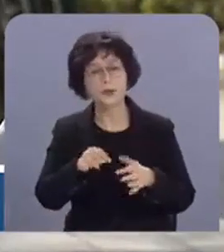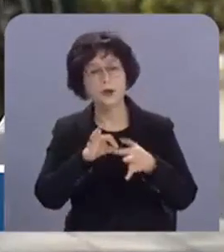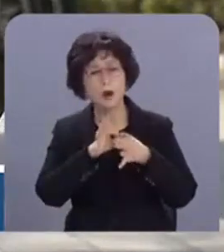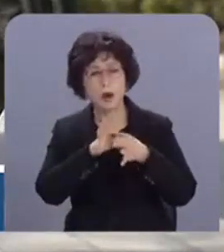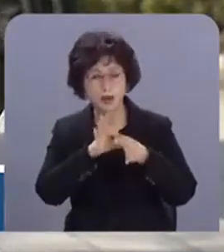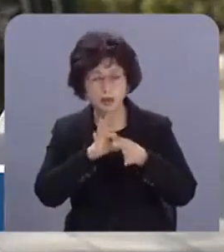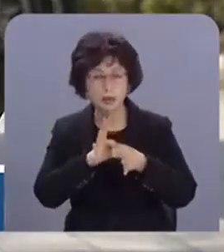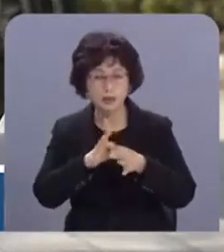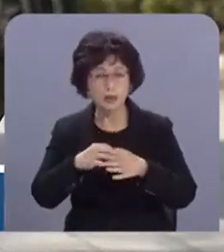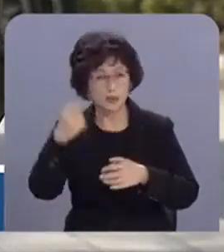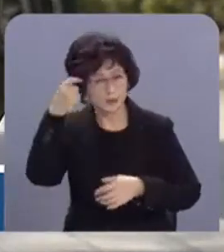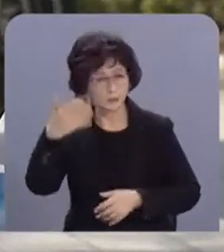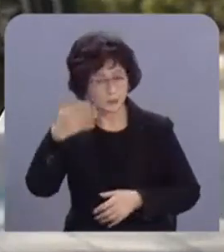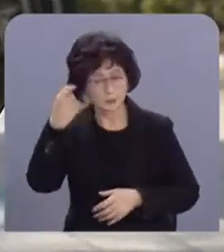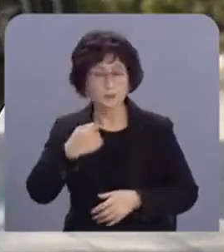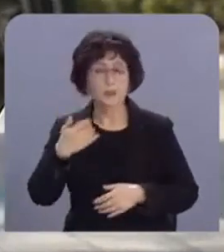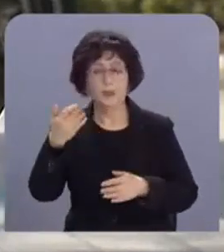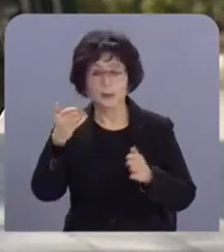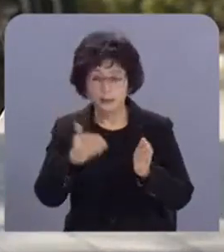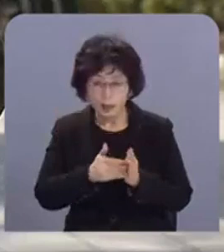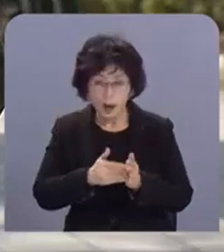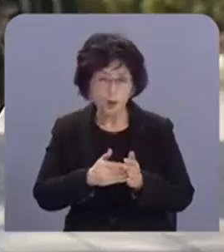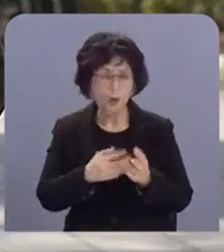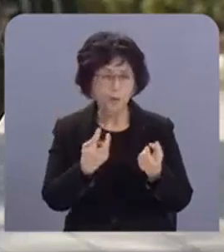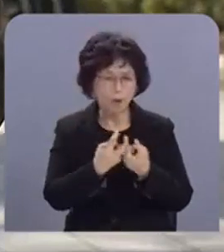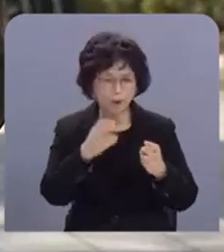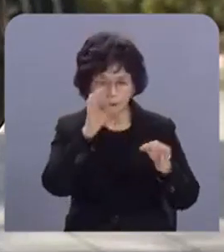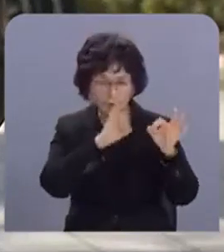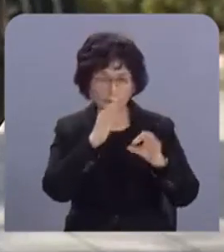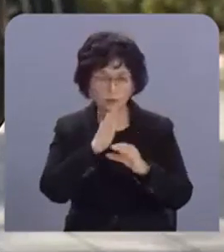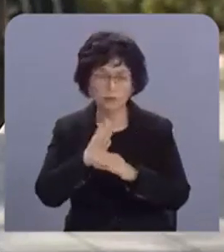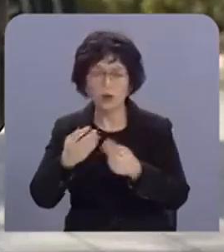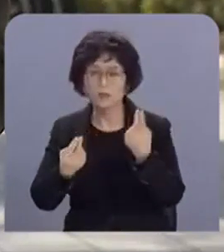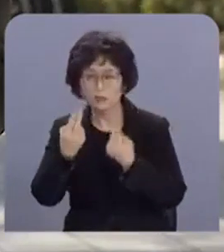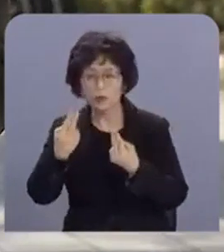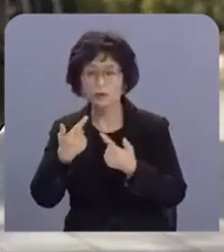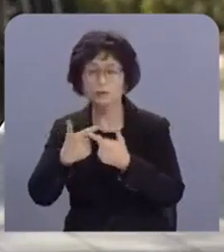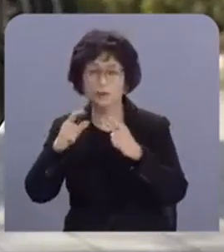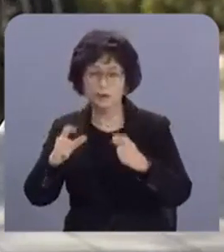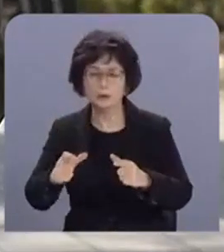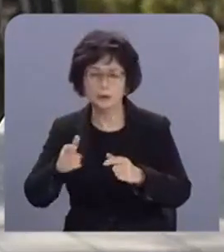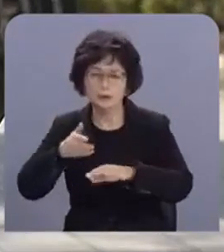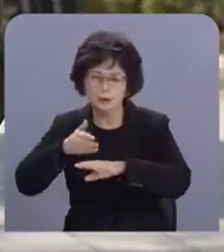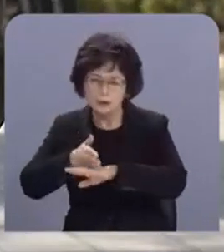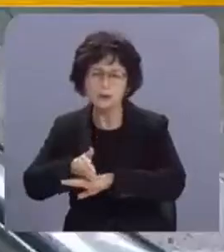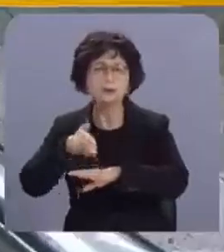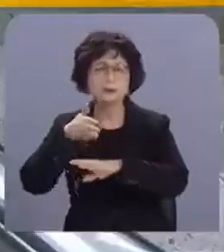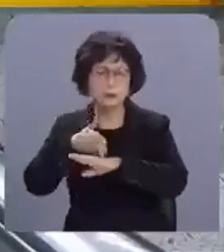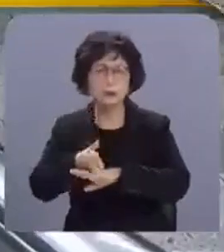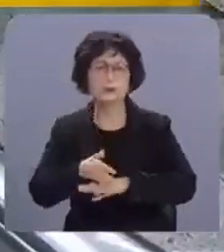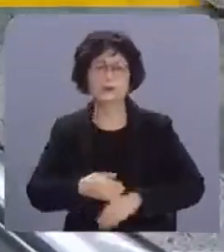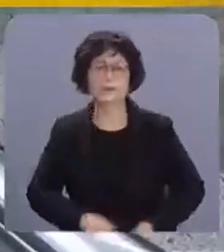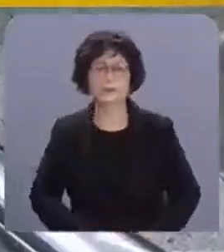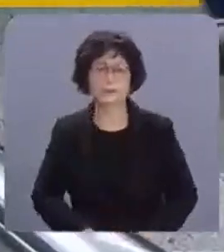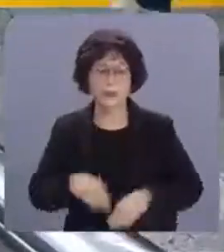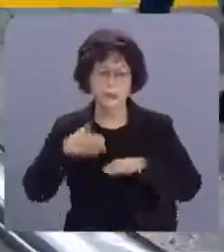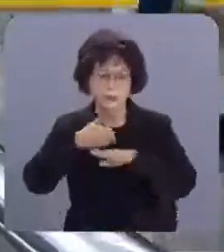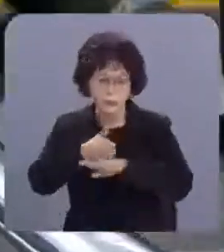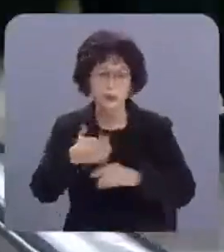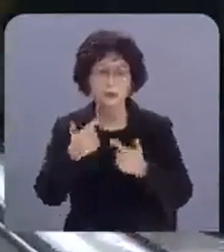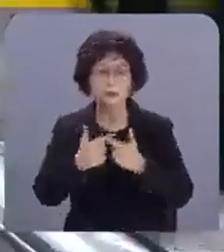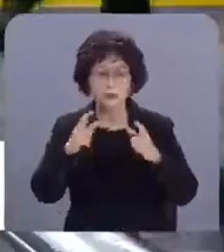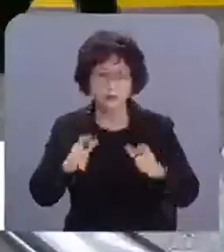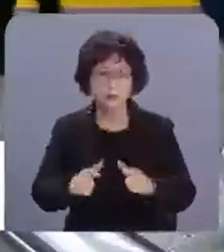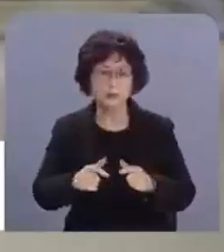관련한 시민 여론조사를 끝내고 대책 마련에 나선 것과 비교하면 부산의 대응은 더딘 편입니다 뒤늦게 부산도